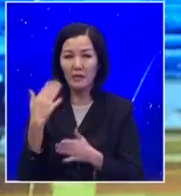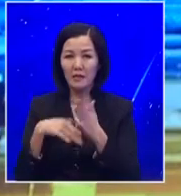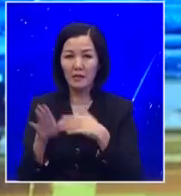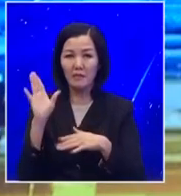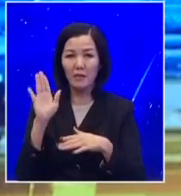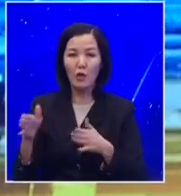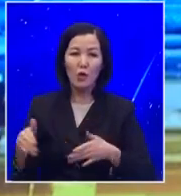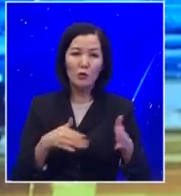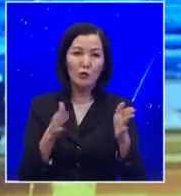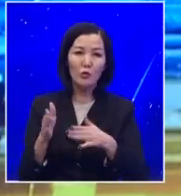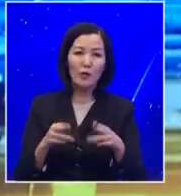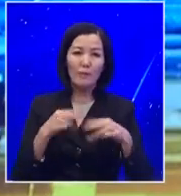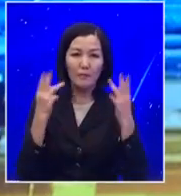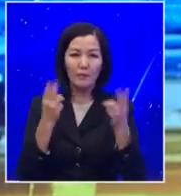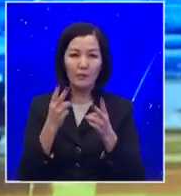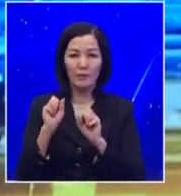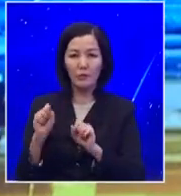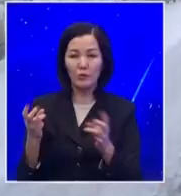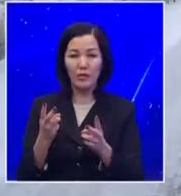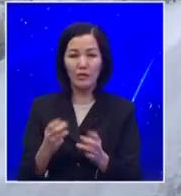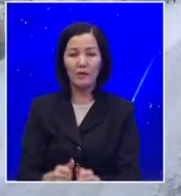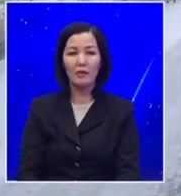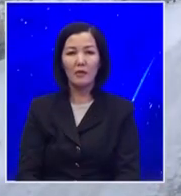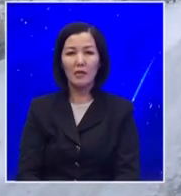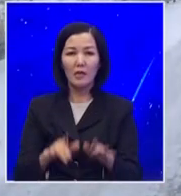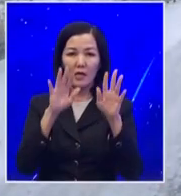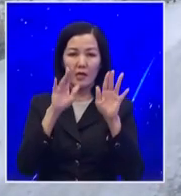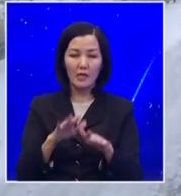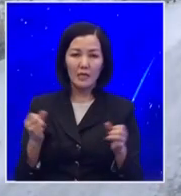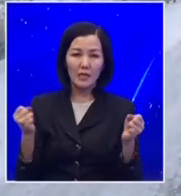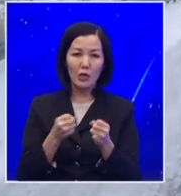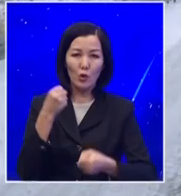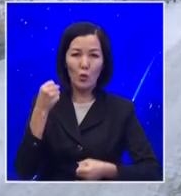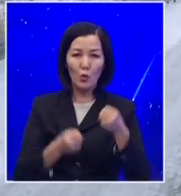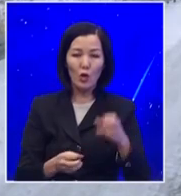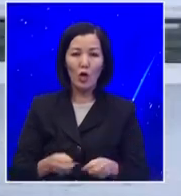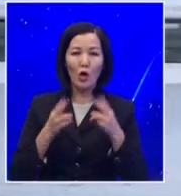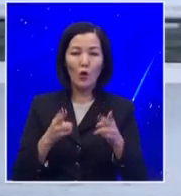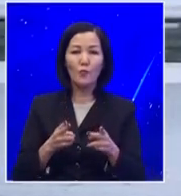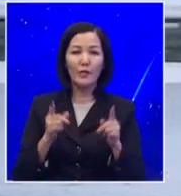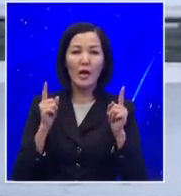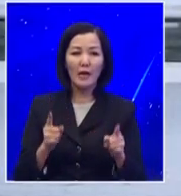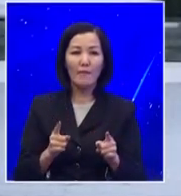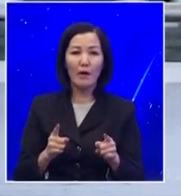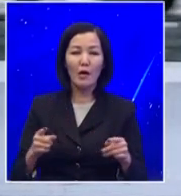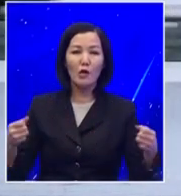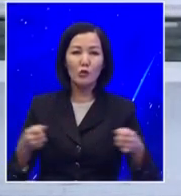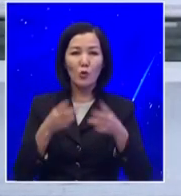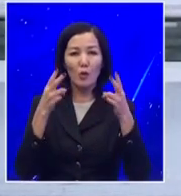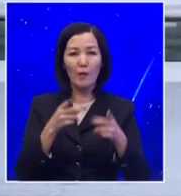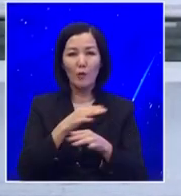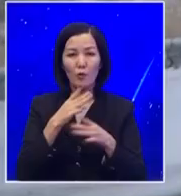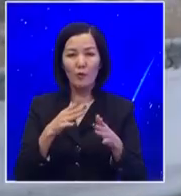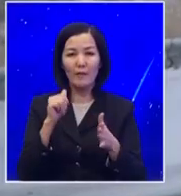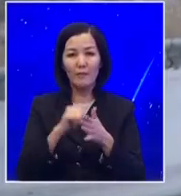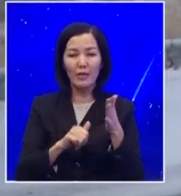тұр. Мамандар сақ болуға шақырады. Қыс көлік жүргізушілері үшін ең қауіпті кез. Бұл мезгілде жол апаттары күрт көбейеді, оған